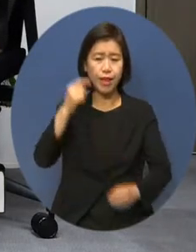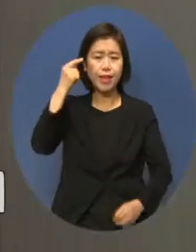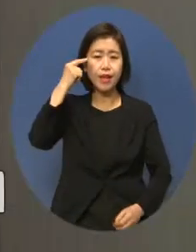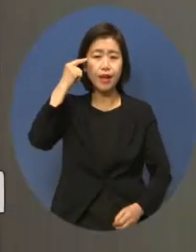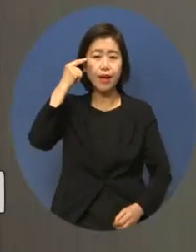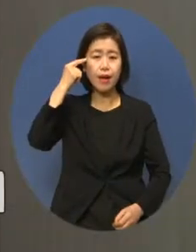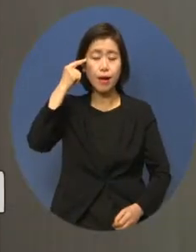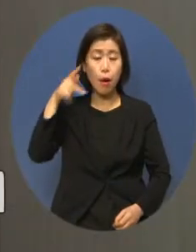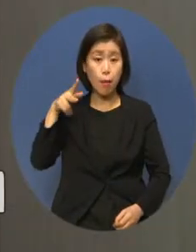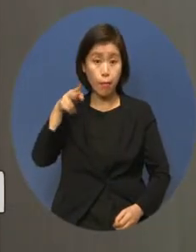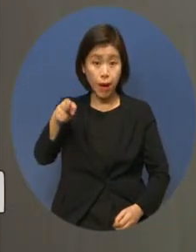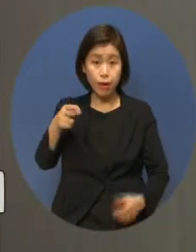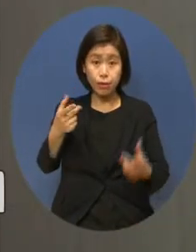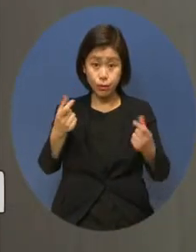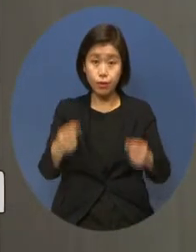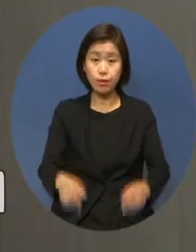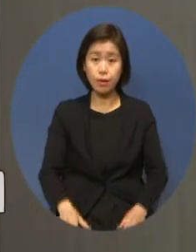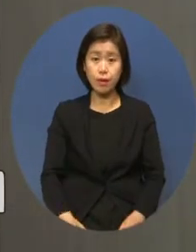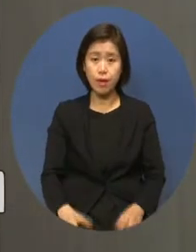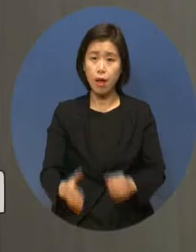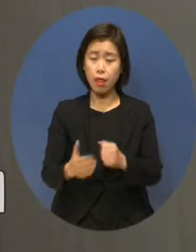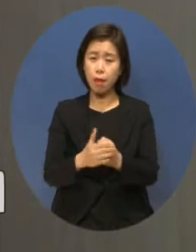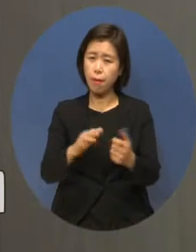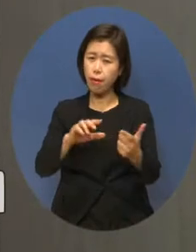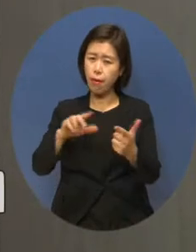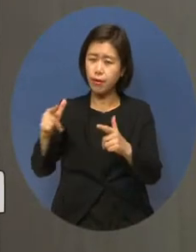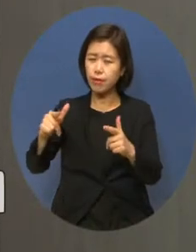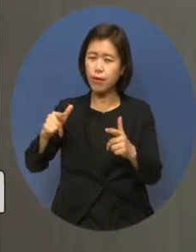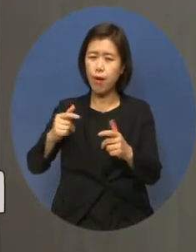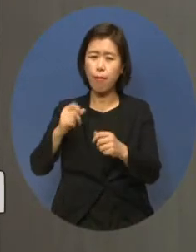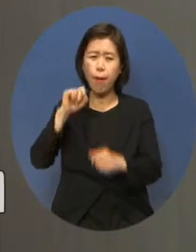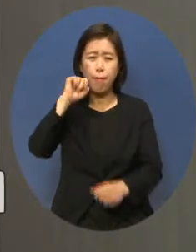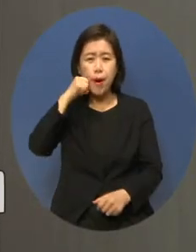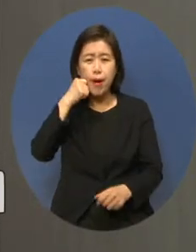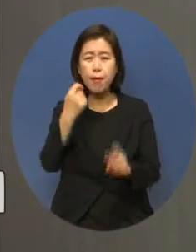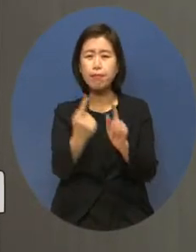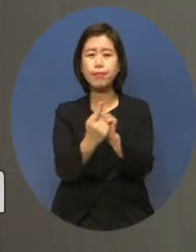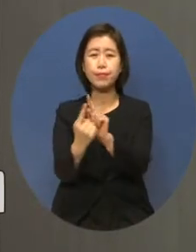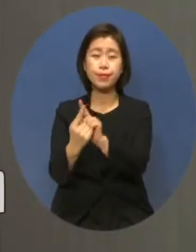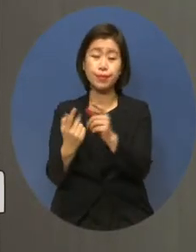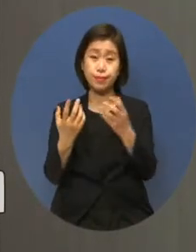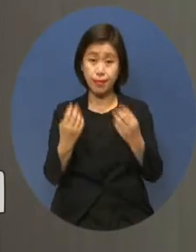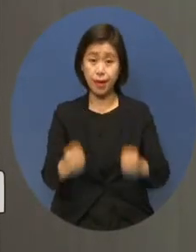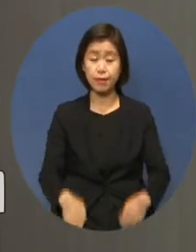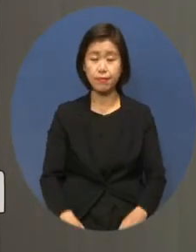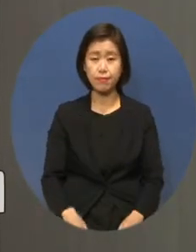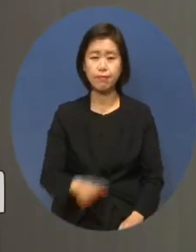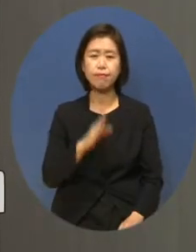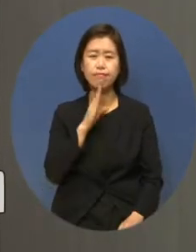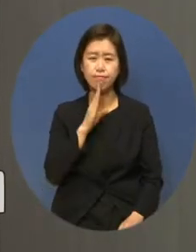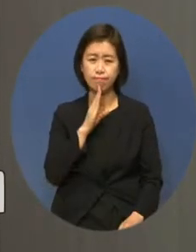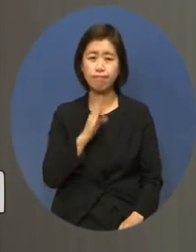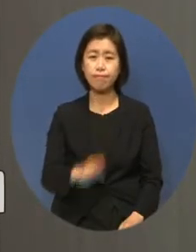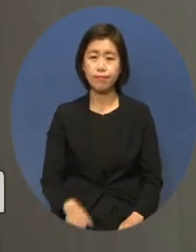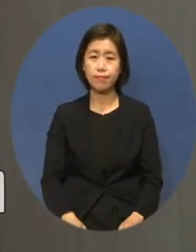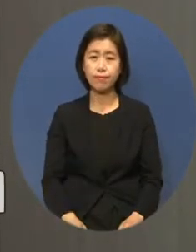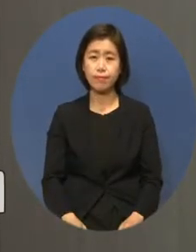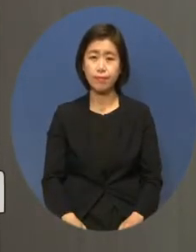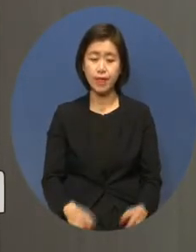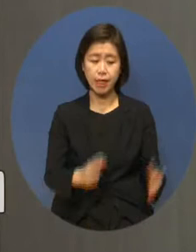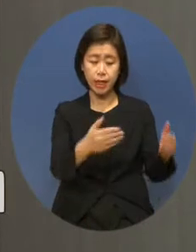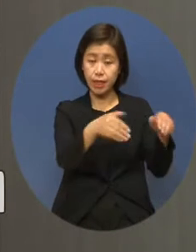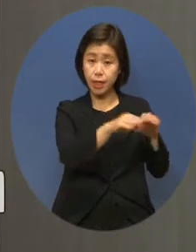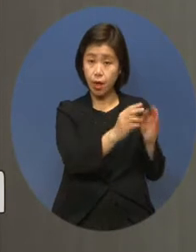것이잖아요. 그렇죠. 그렇다 보니까 좀 여러 어려움도 많으셨을 것 같거든요. 그렇죠. 일단은 탈시설이라고